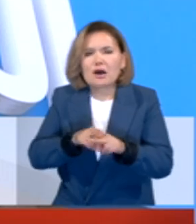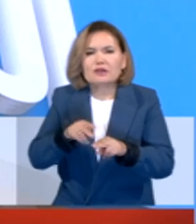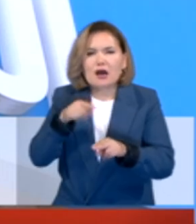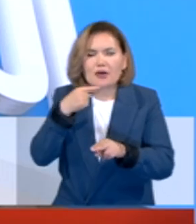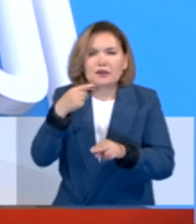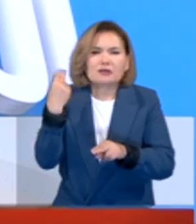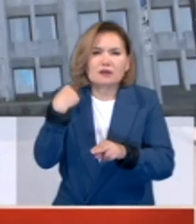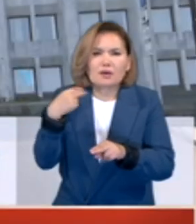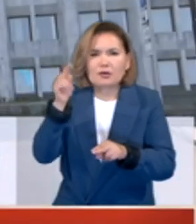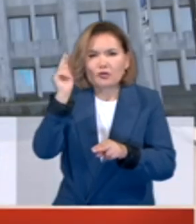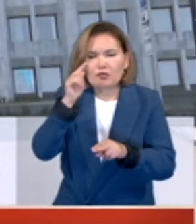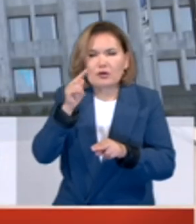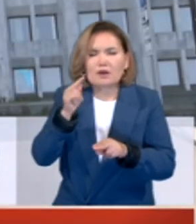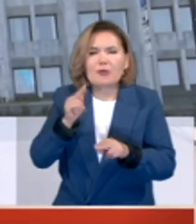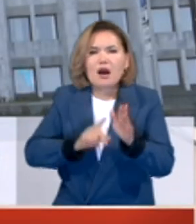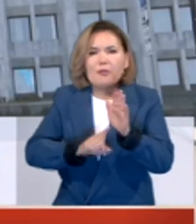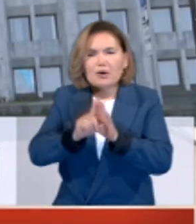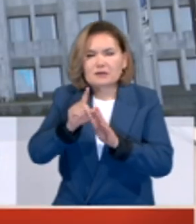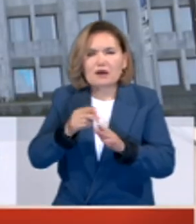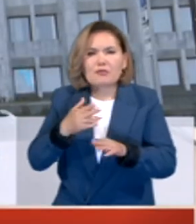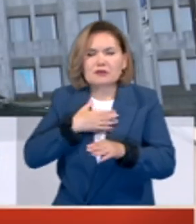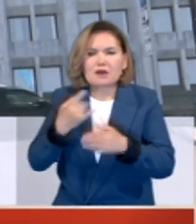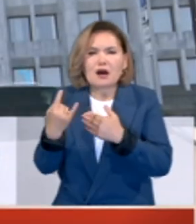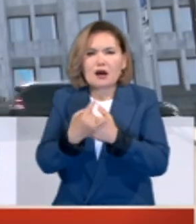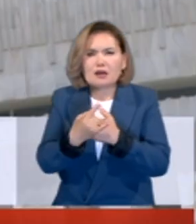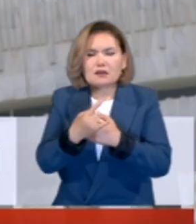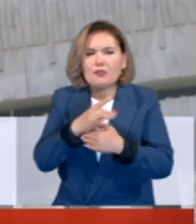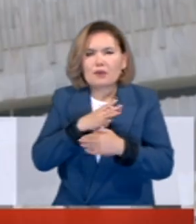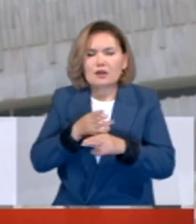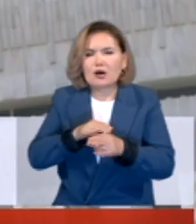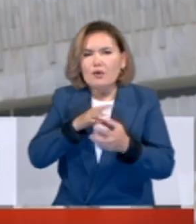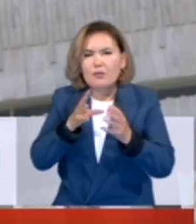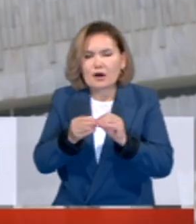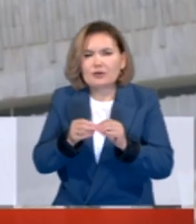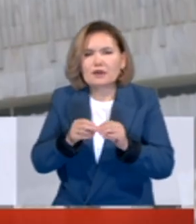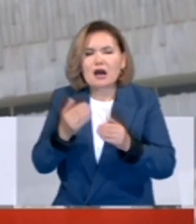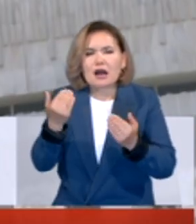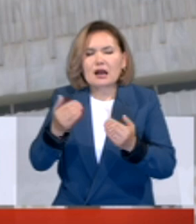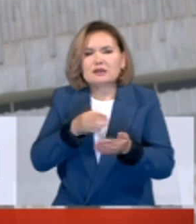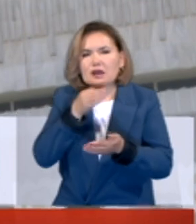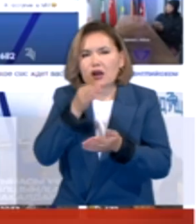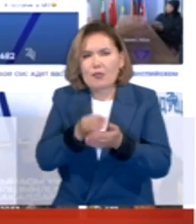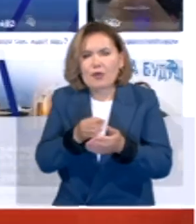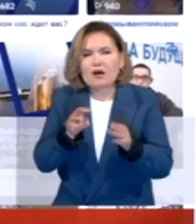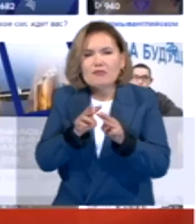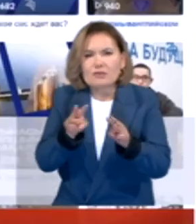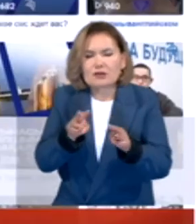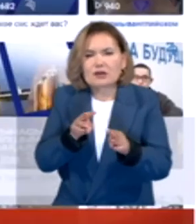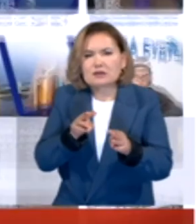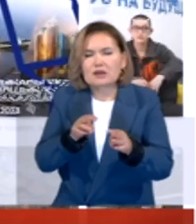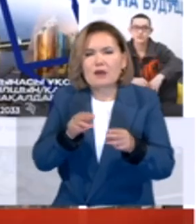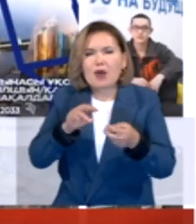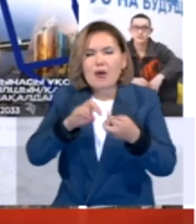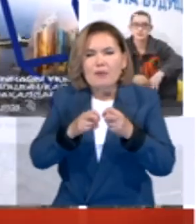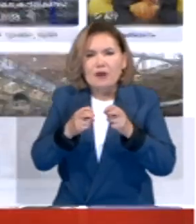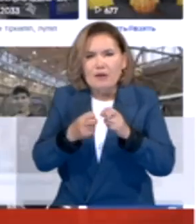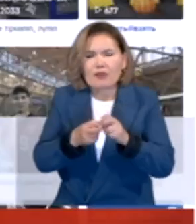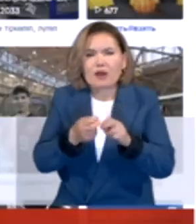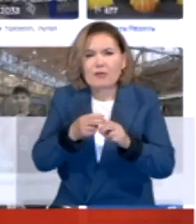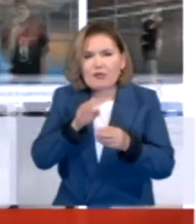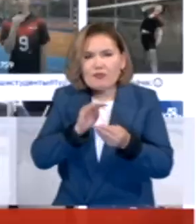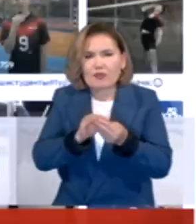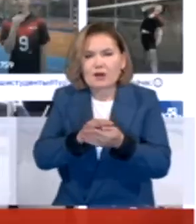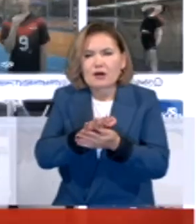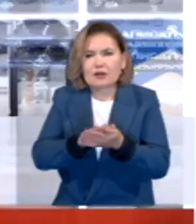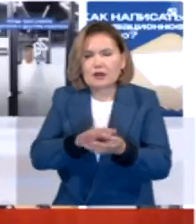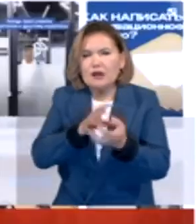соң сеніп қалдық. Алайда Алматы қалалық білім басқармасы мәселеге қатысты жауап беруден бас тартты. Ал оқу орталығының желдегі парақшалары сол қалпы